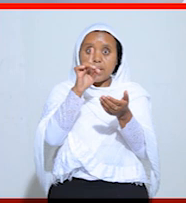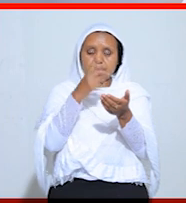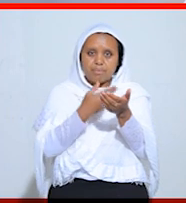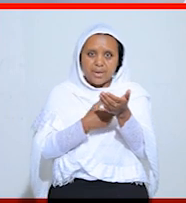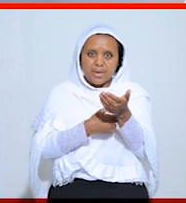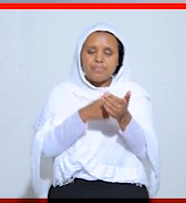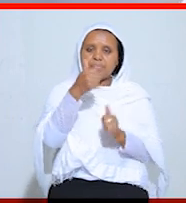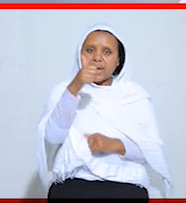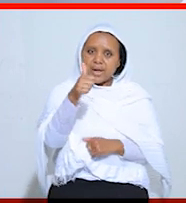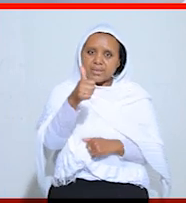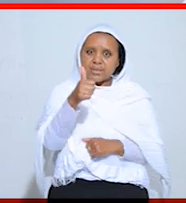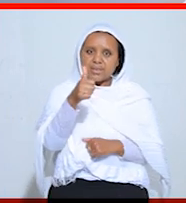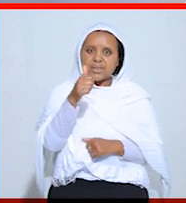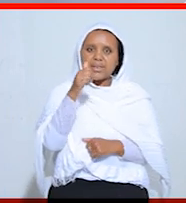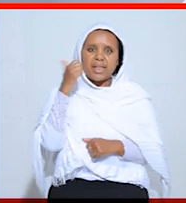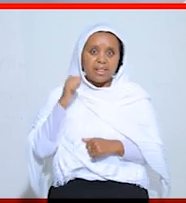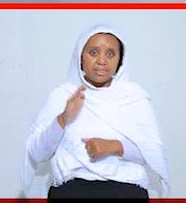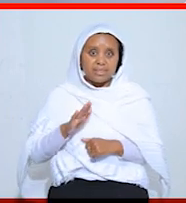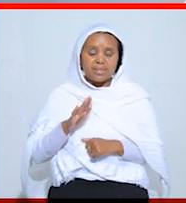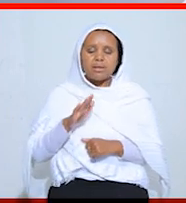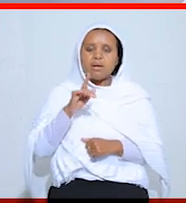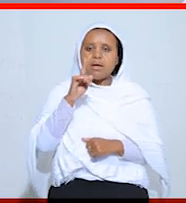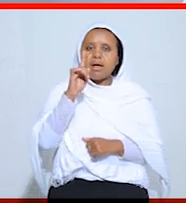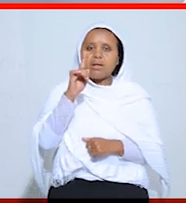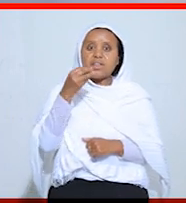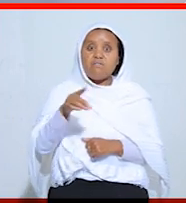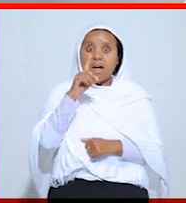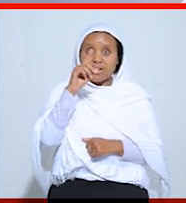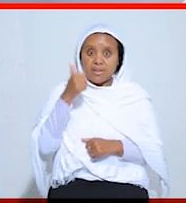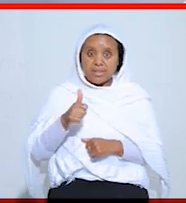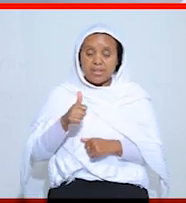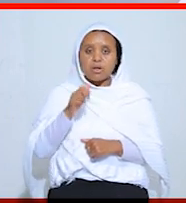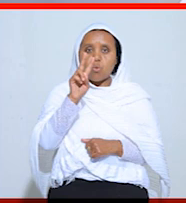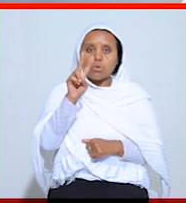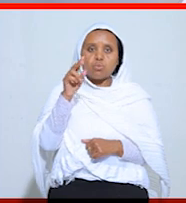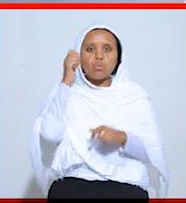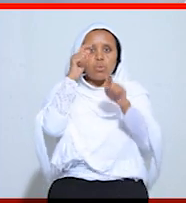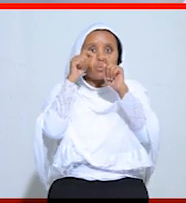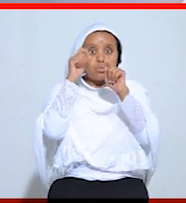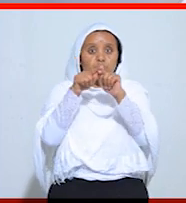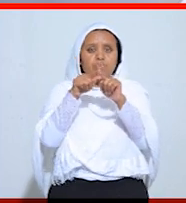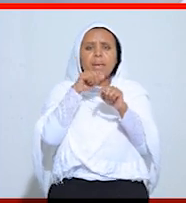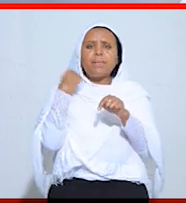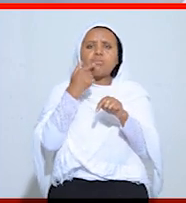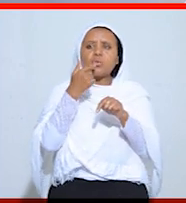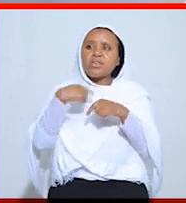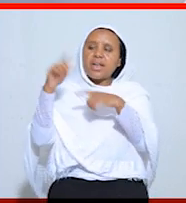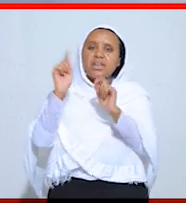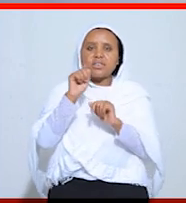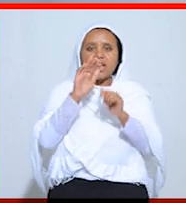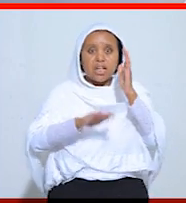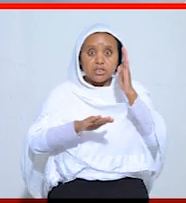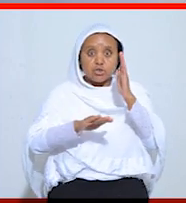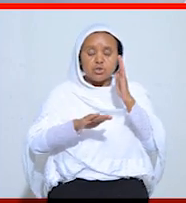በግ፣ ከአስር ጌጥ መካከል የጠፋ አንድ ጌጥ፣ ከሁለት ወንድማማቾች መካከል እምቢ ብሎ